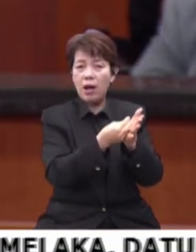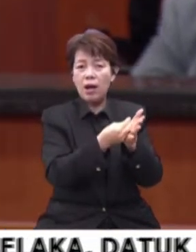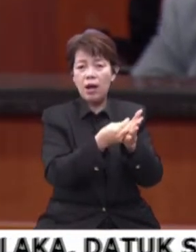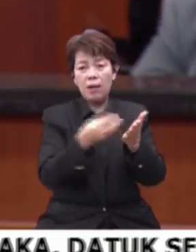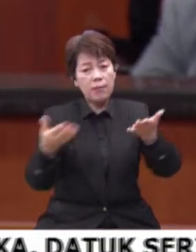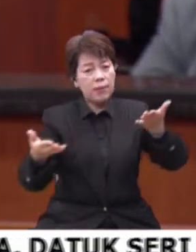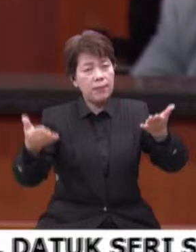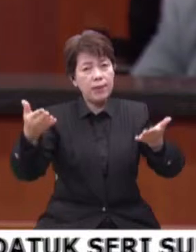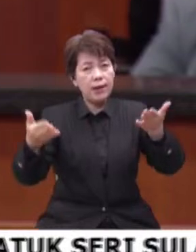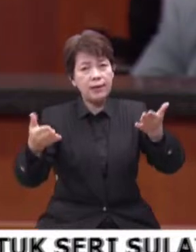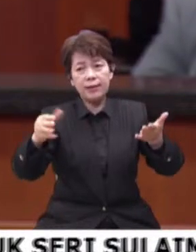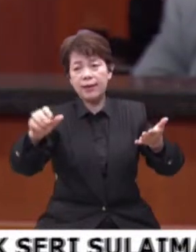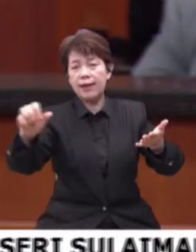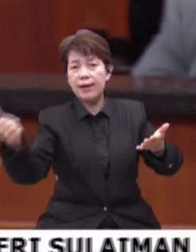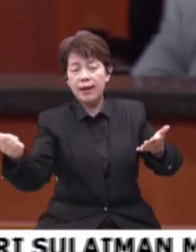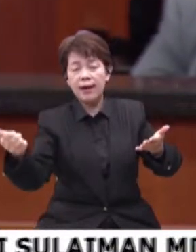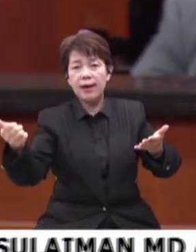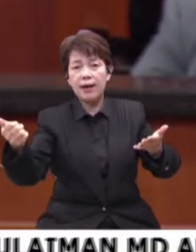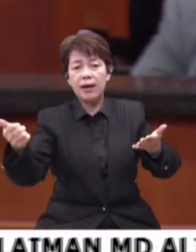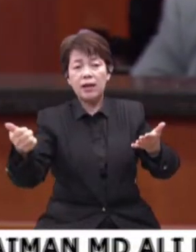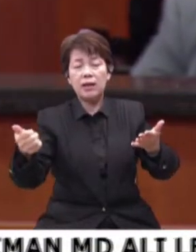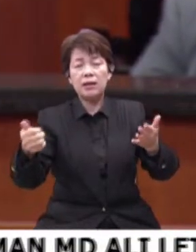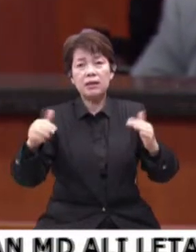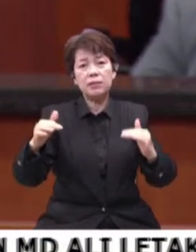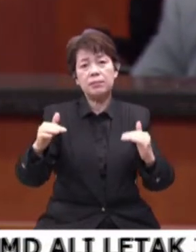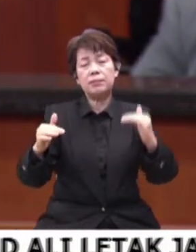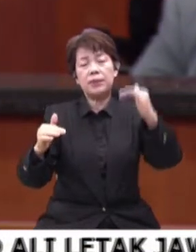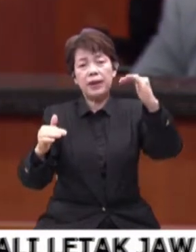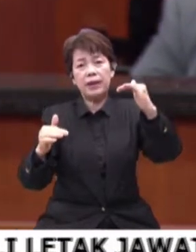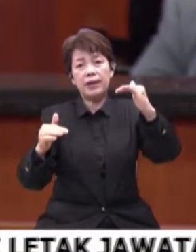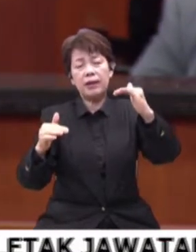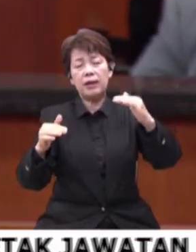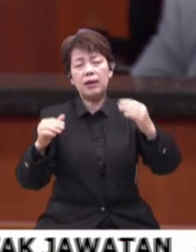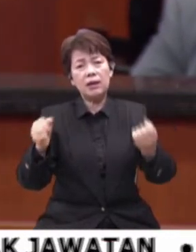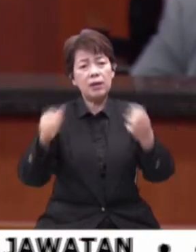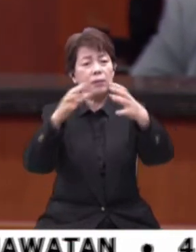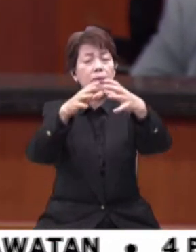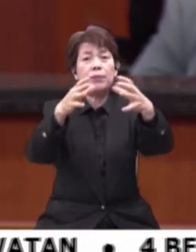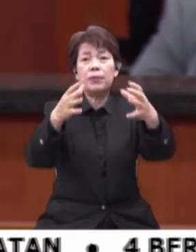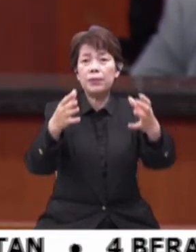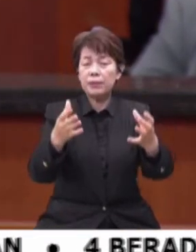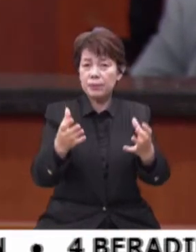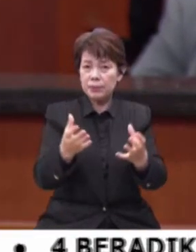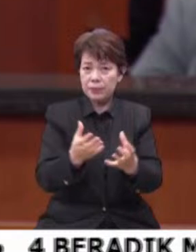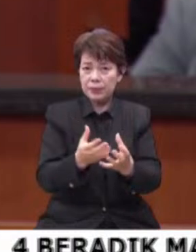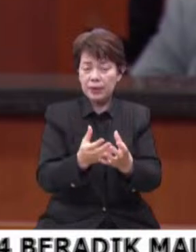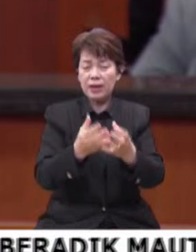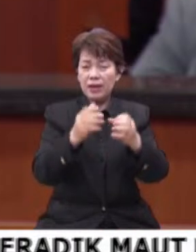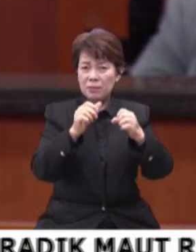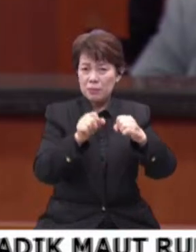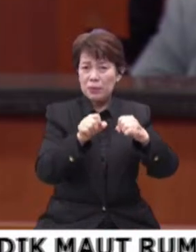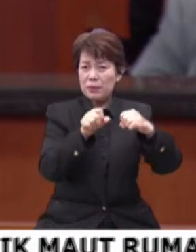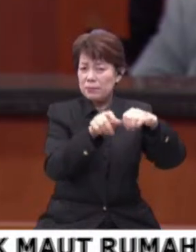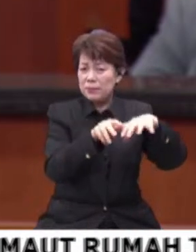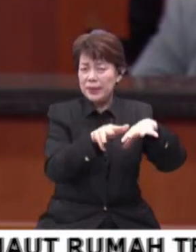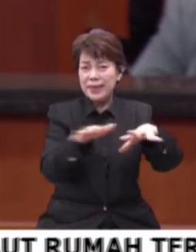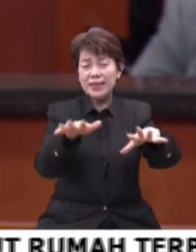Lebih dipengaruhi oleh keadaan ekonomi global dan pengaruh pasaran